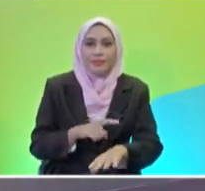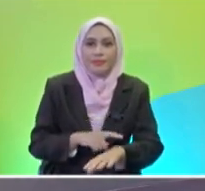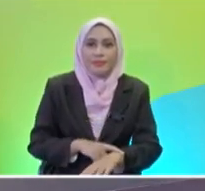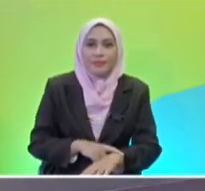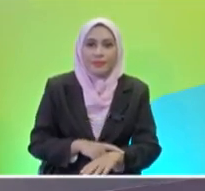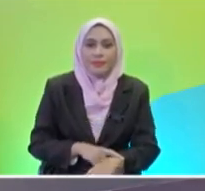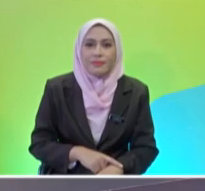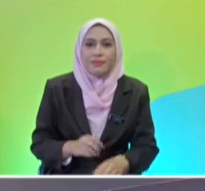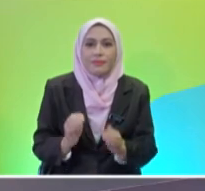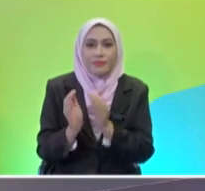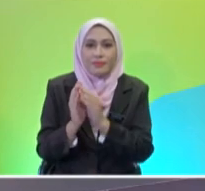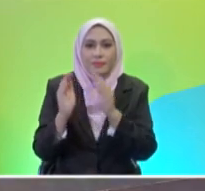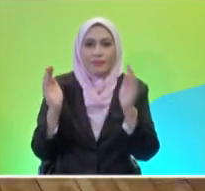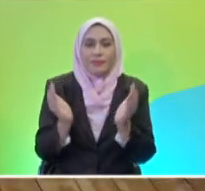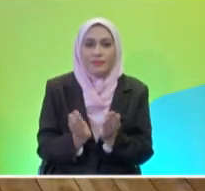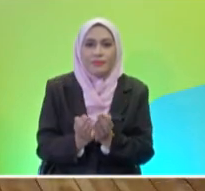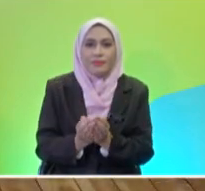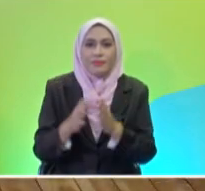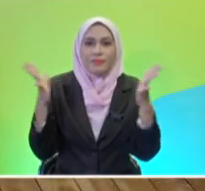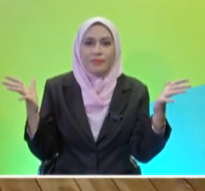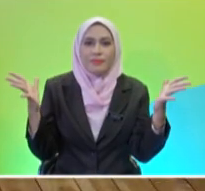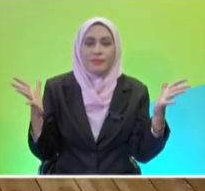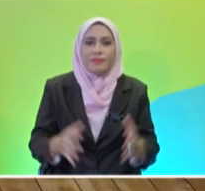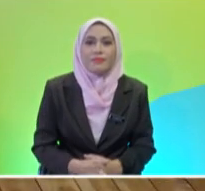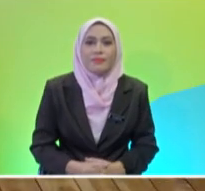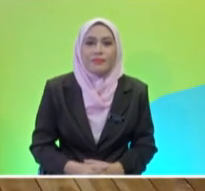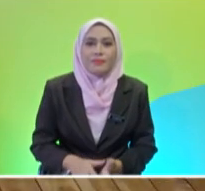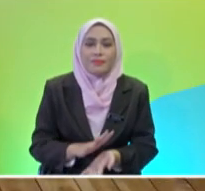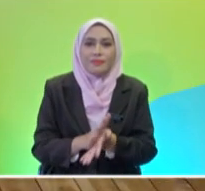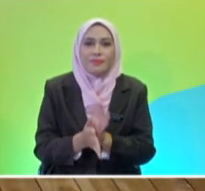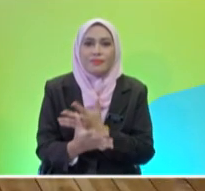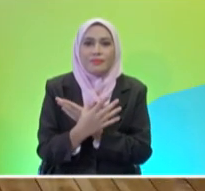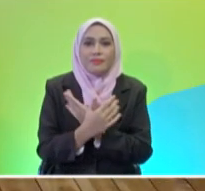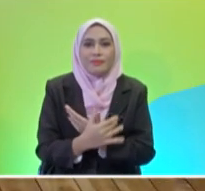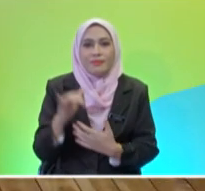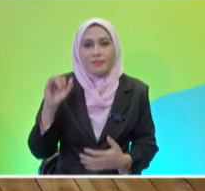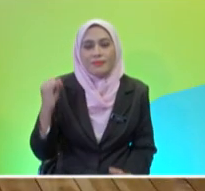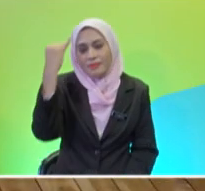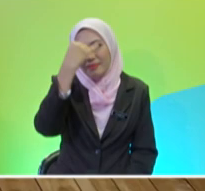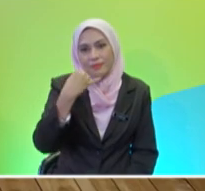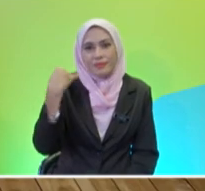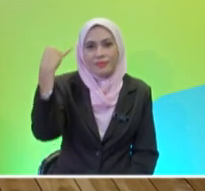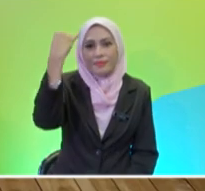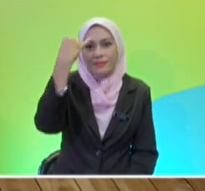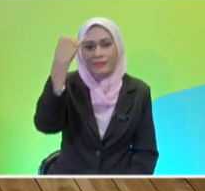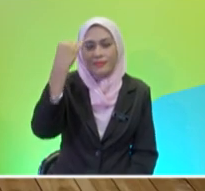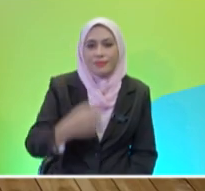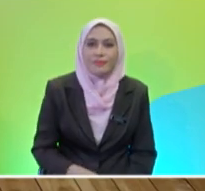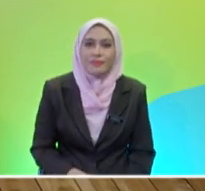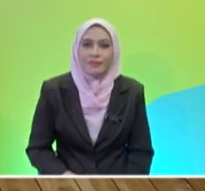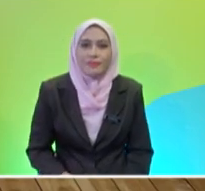Tiba masa kepompong pecah, pom! Jadi rama-rama yang